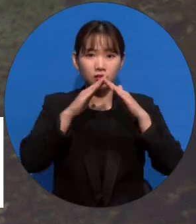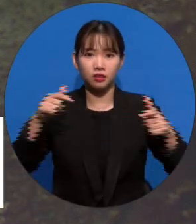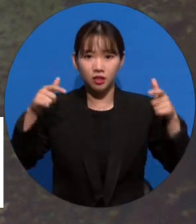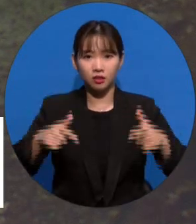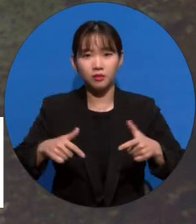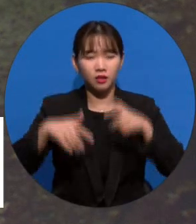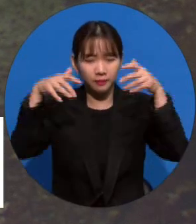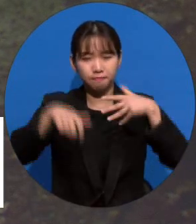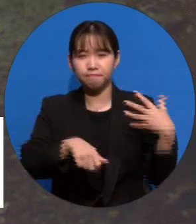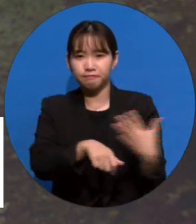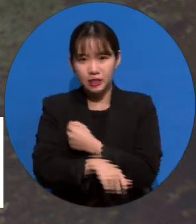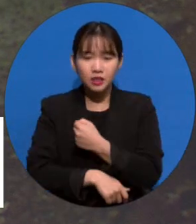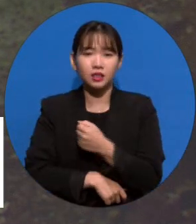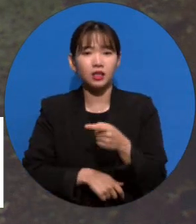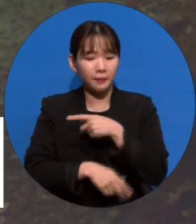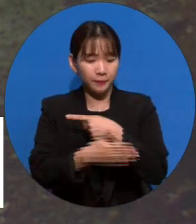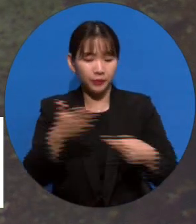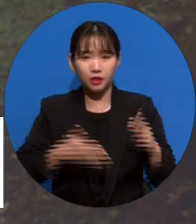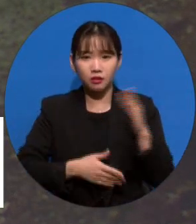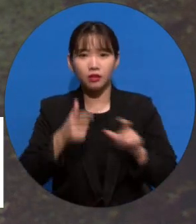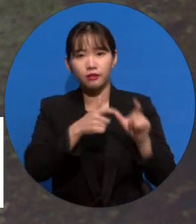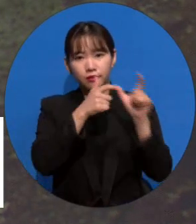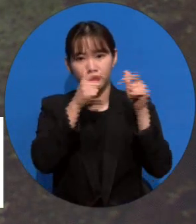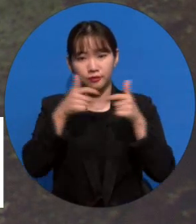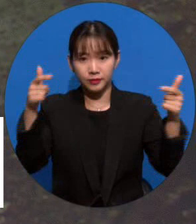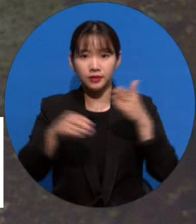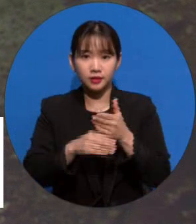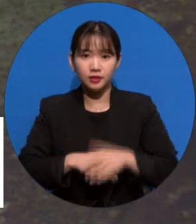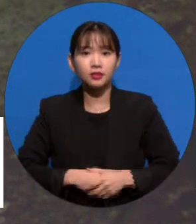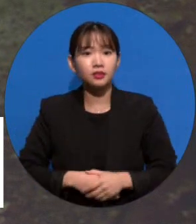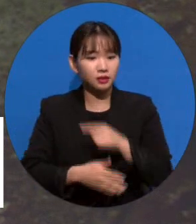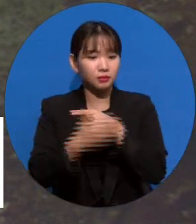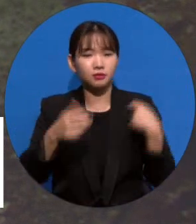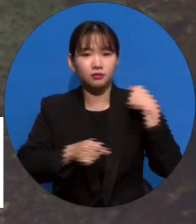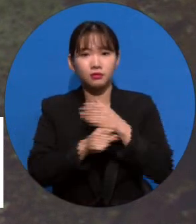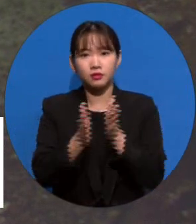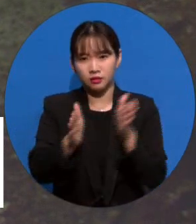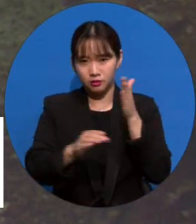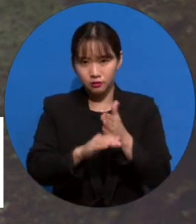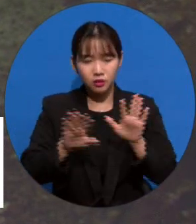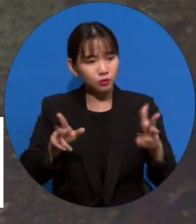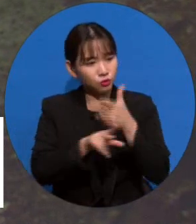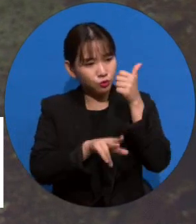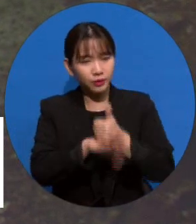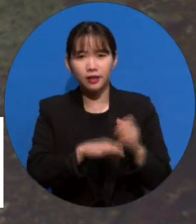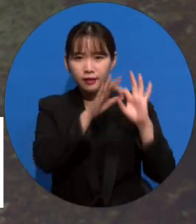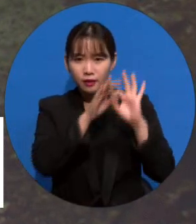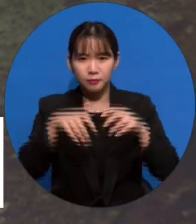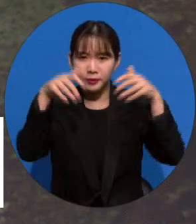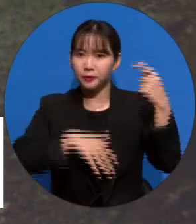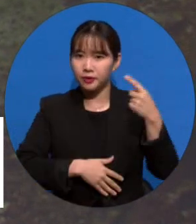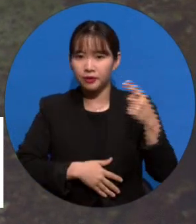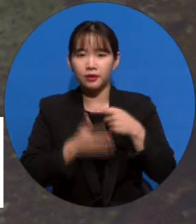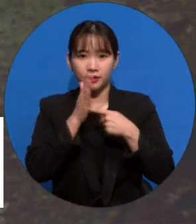전남에 기록적인 폭우가 쏟아지면서 피해 규모가 눈덩이처럼 불어나고 있습니다. 피해 복구에 나서고 있지만 이번 주말까지 비가 더 내릴